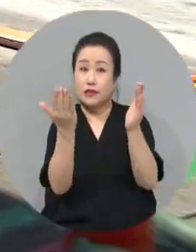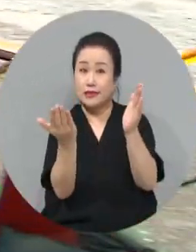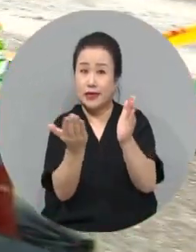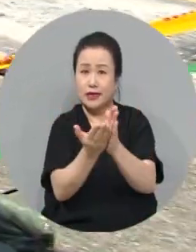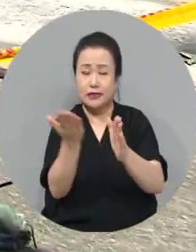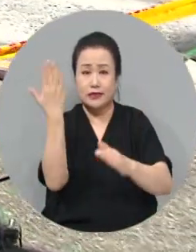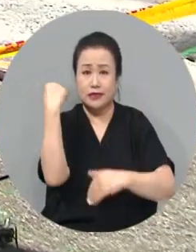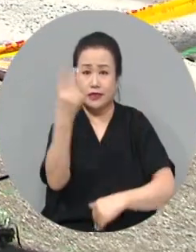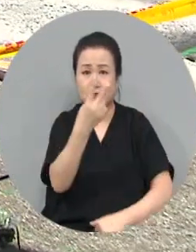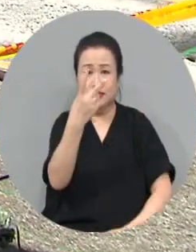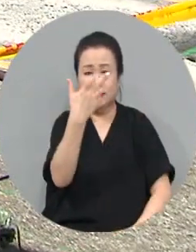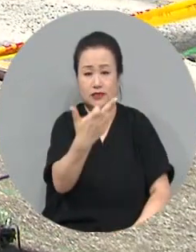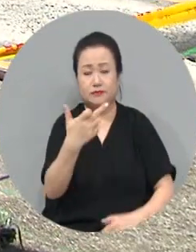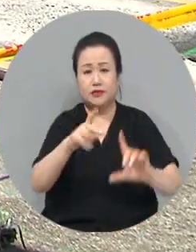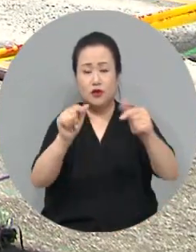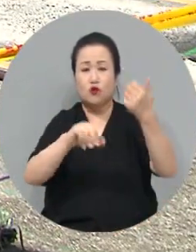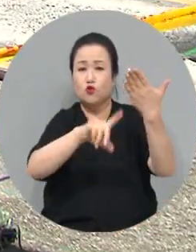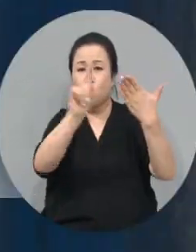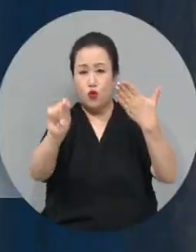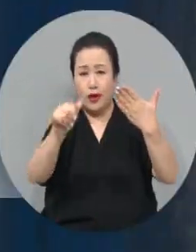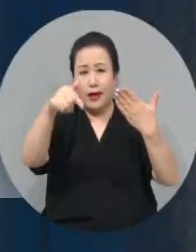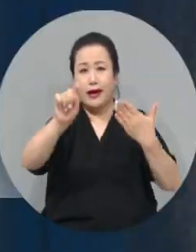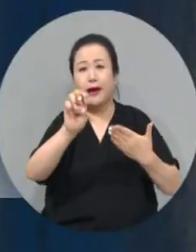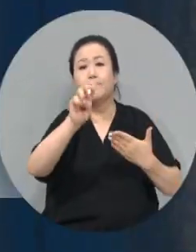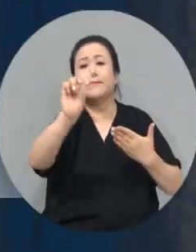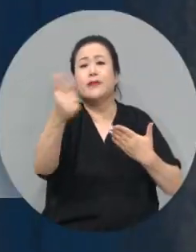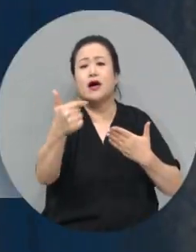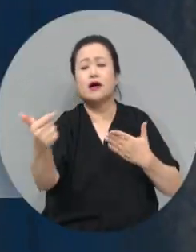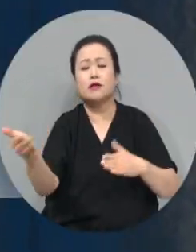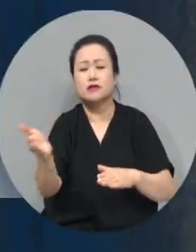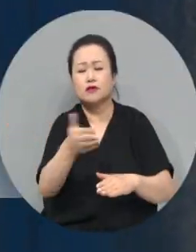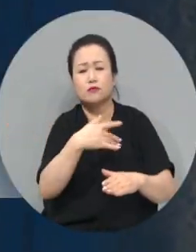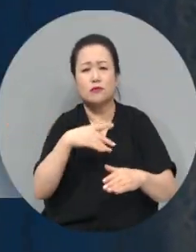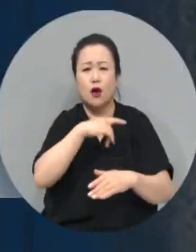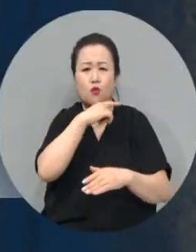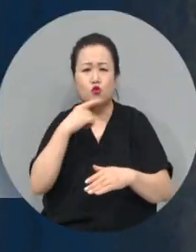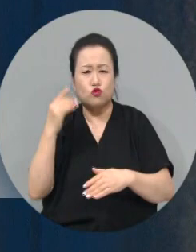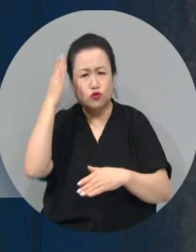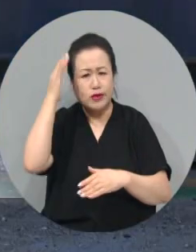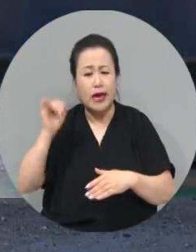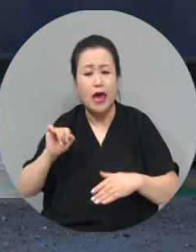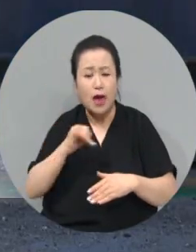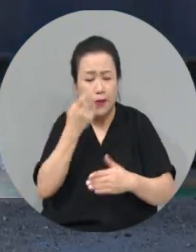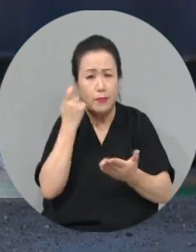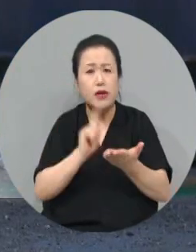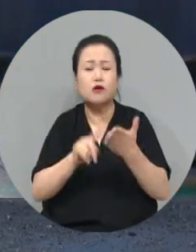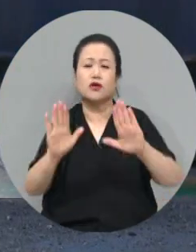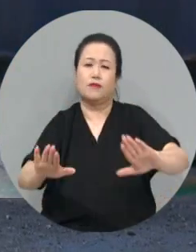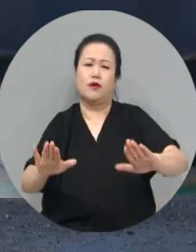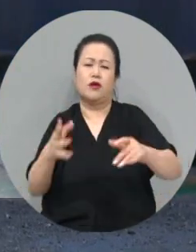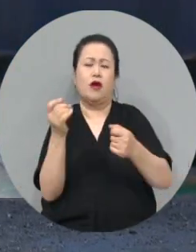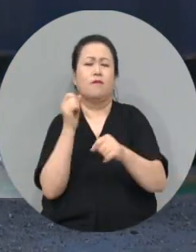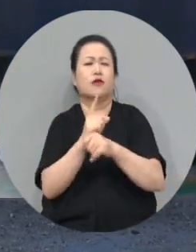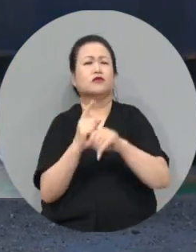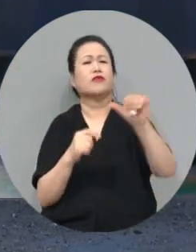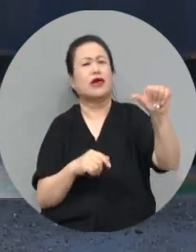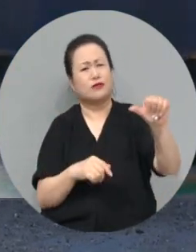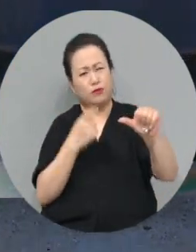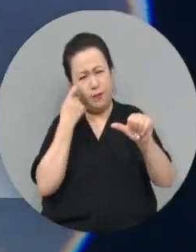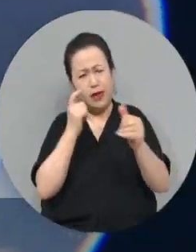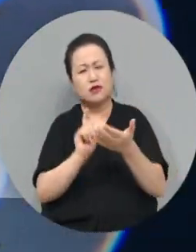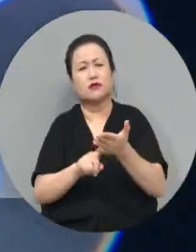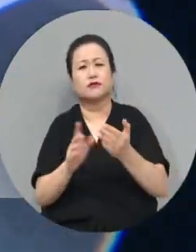부산항에선 지난 2017년 9월 간만 부두를 시작으로 붉은 불개미가 잇따라 발견됐고 이번이 벌써 다섯